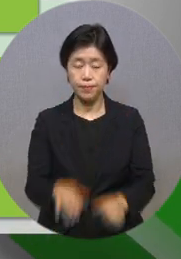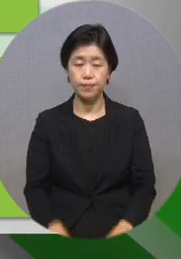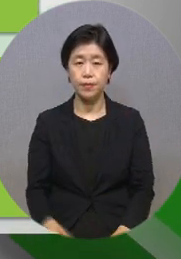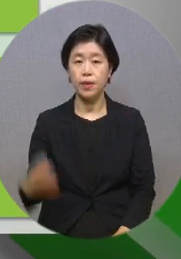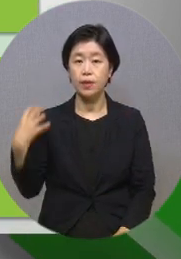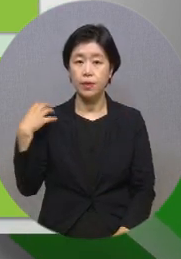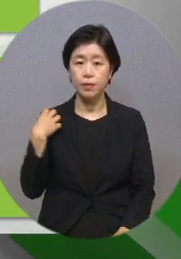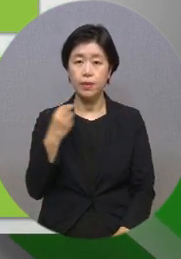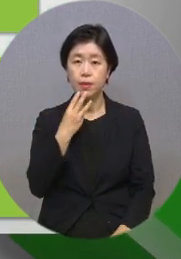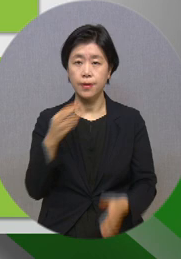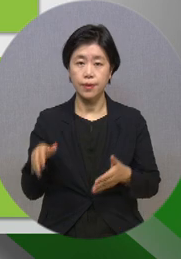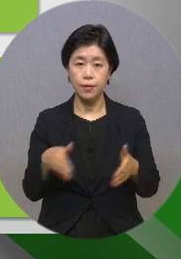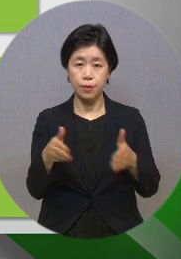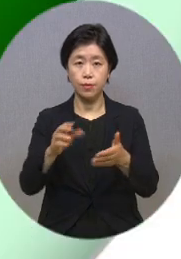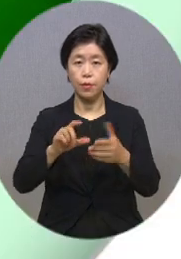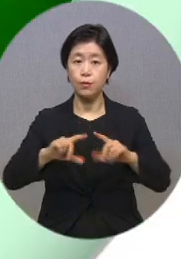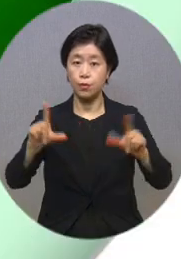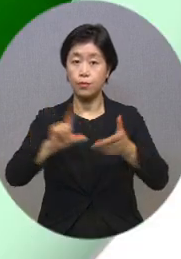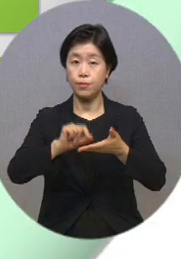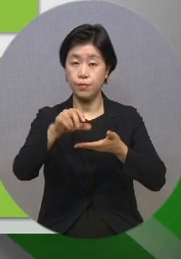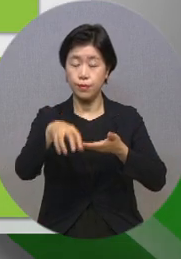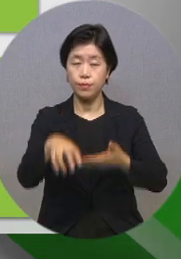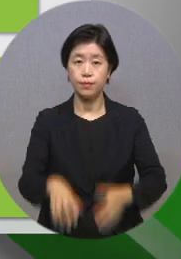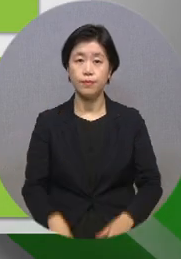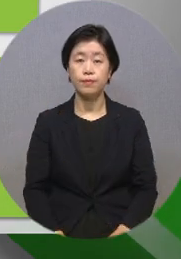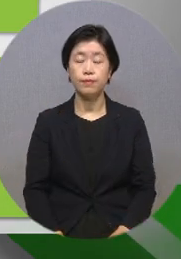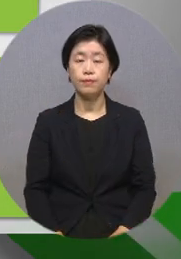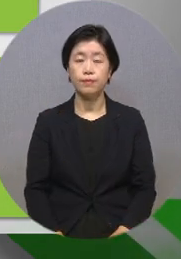담당지사는 경기 동부지사입니다.